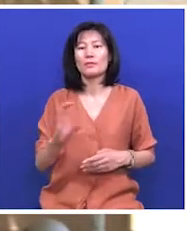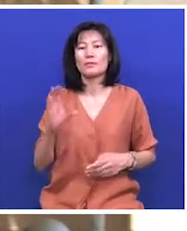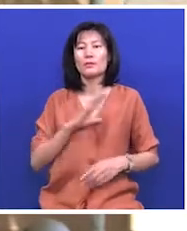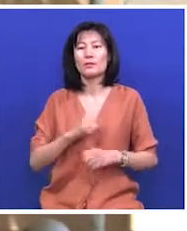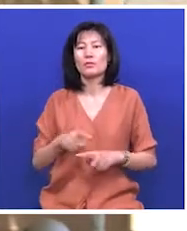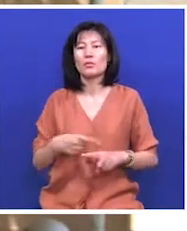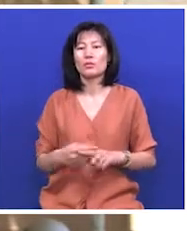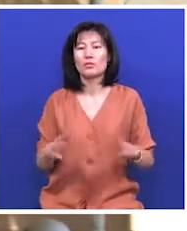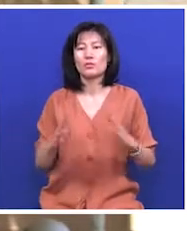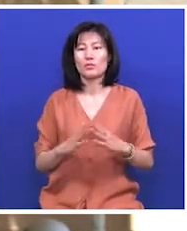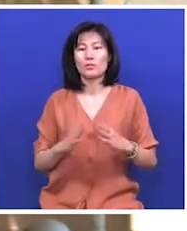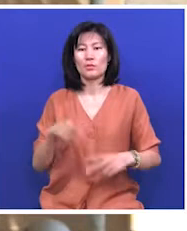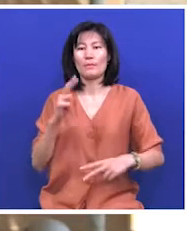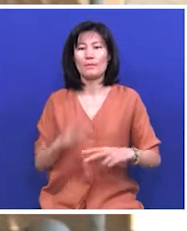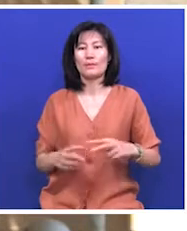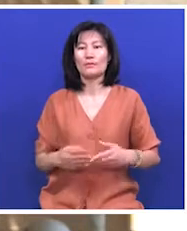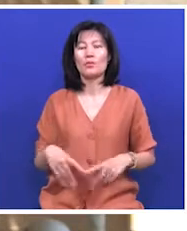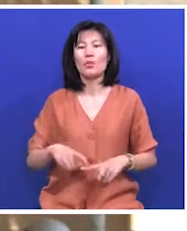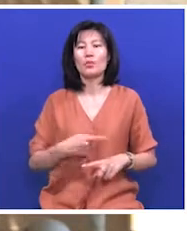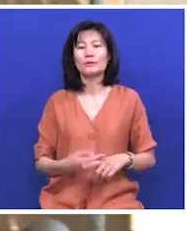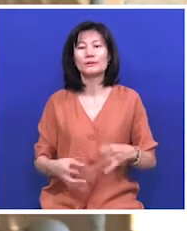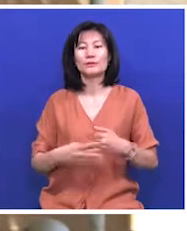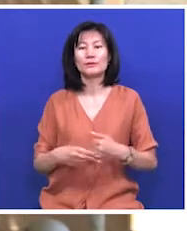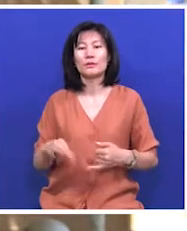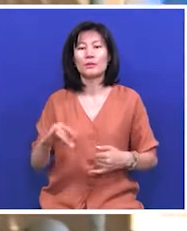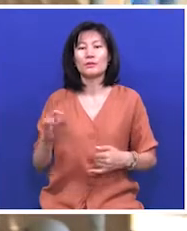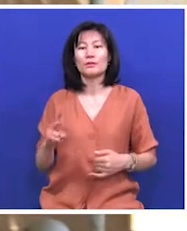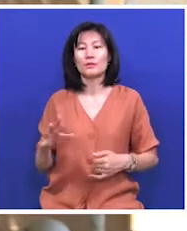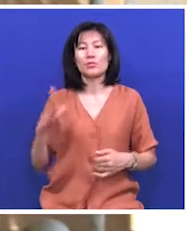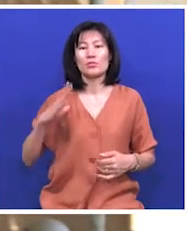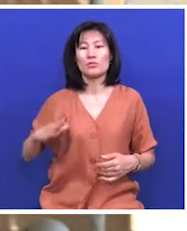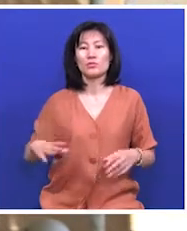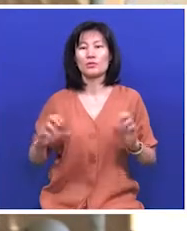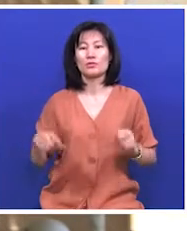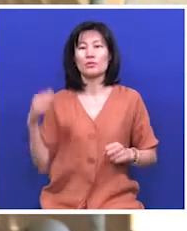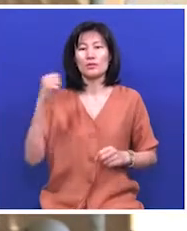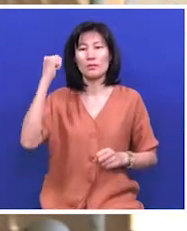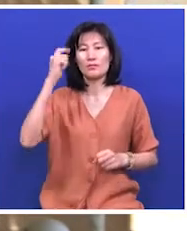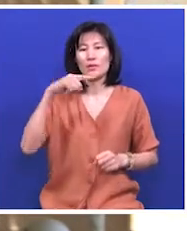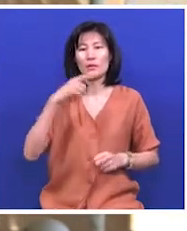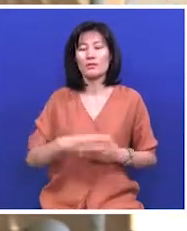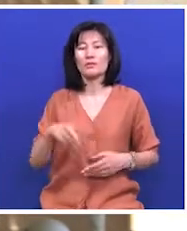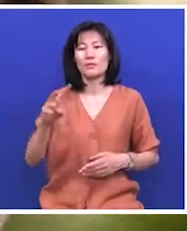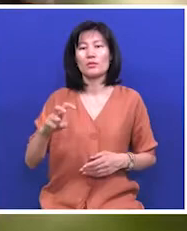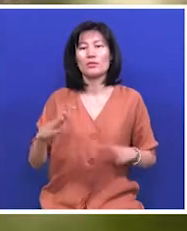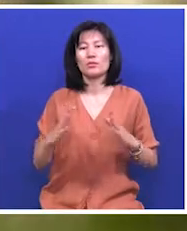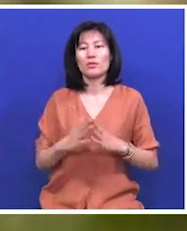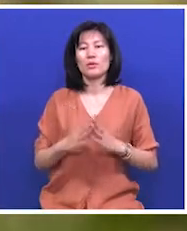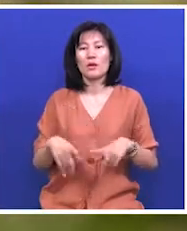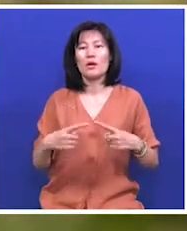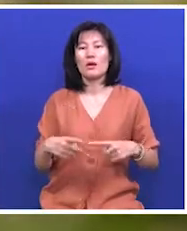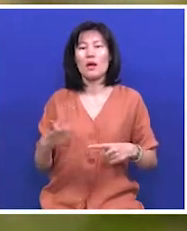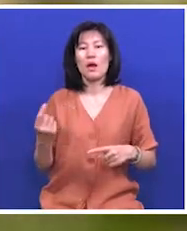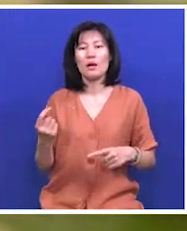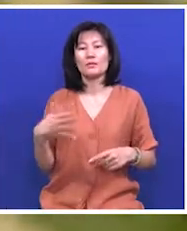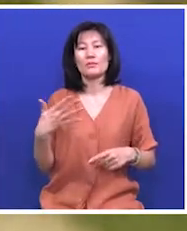бірінші 42-ке шейін осы үйдің бәрін бітіріп, осы жерде Асқар Ұзақбаевичті күтеміз. Рахмет сіздерге. 200 үйде,